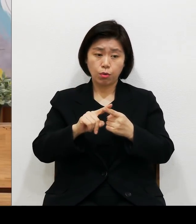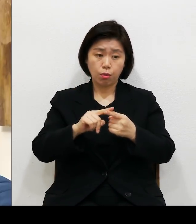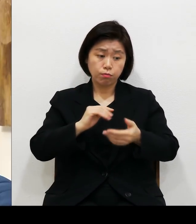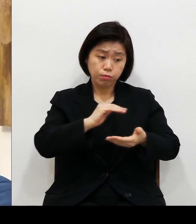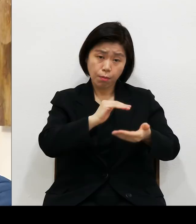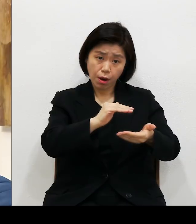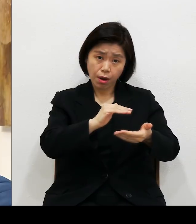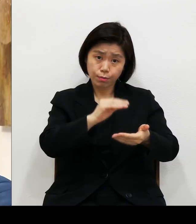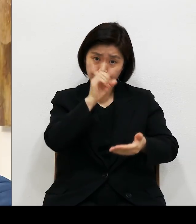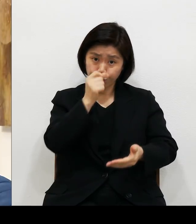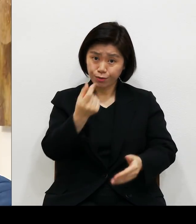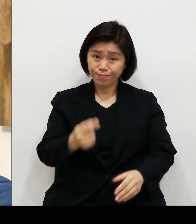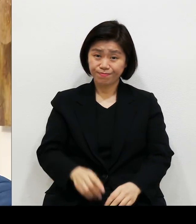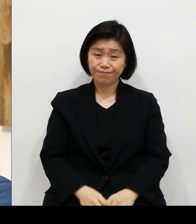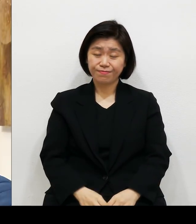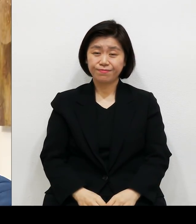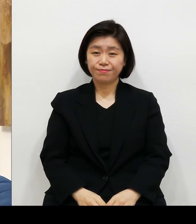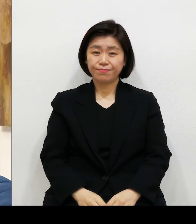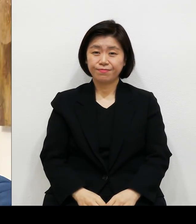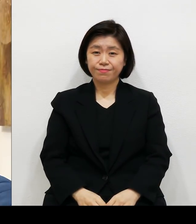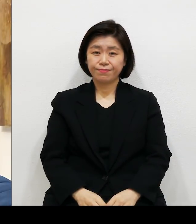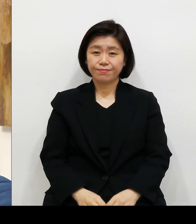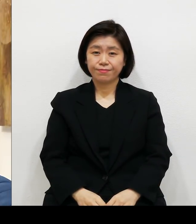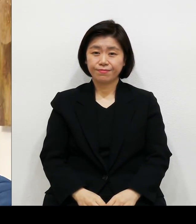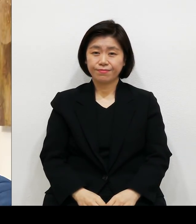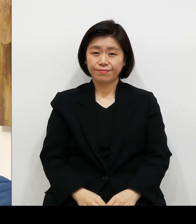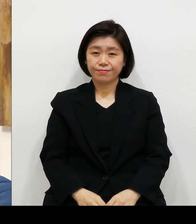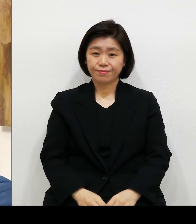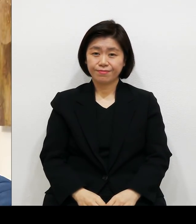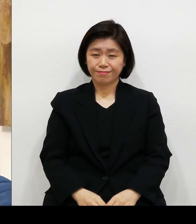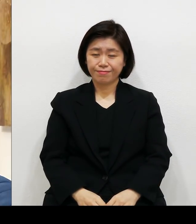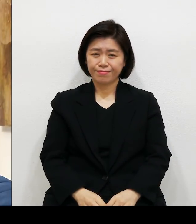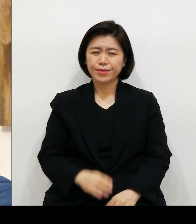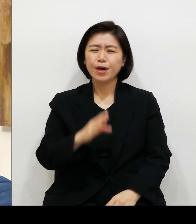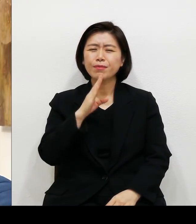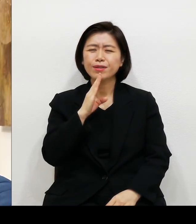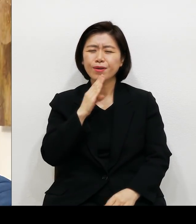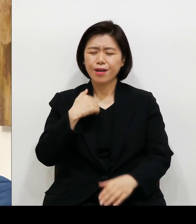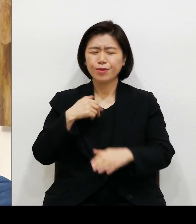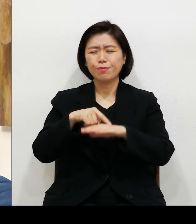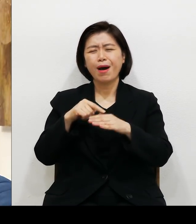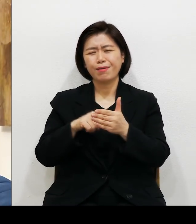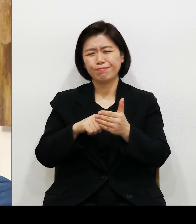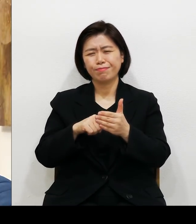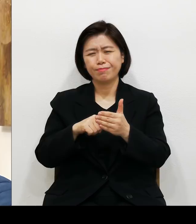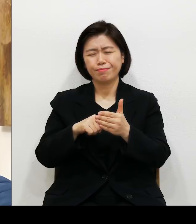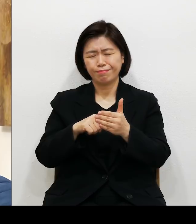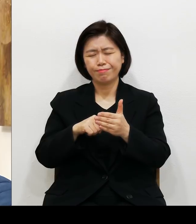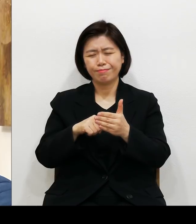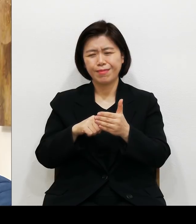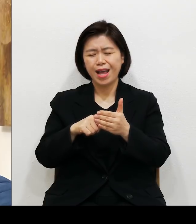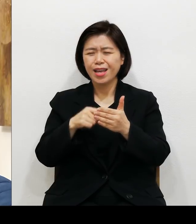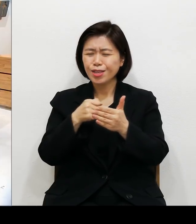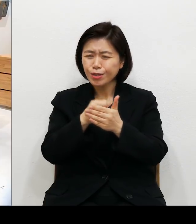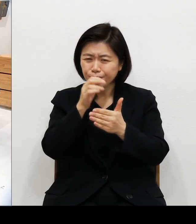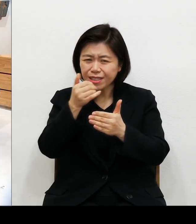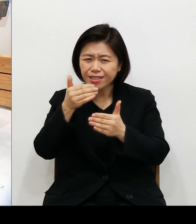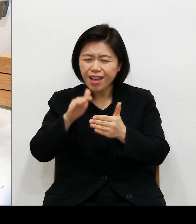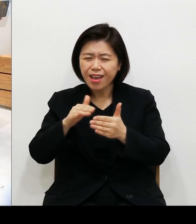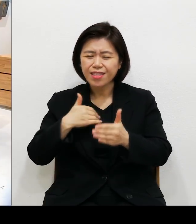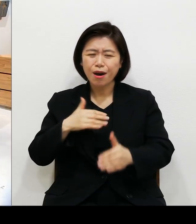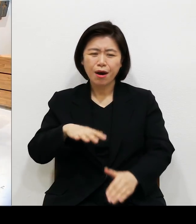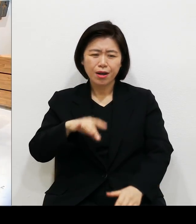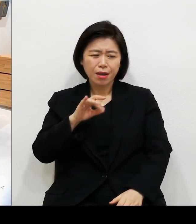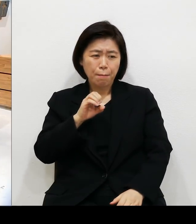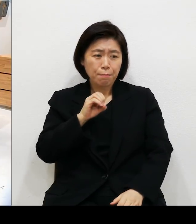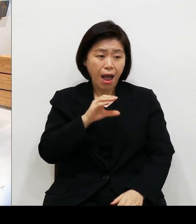같아요. 그러니까 저도 뭐 마음은 정말 그렇게 먹었는데 네. 제가 먼저 말 꺼내는 용기가